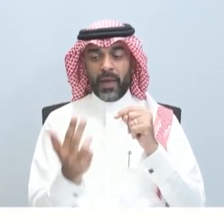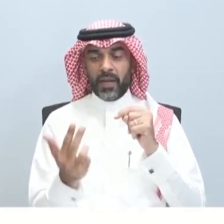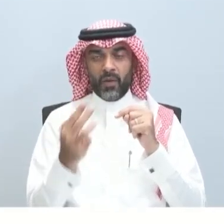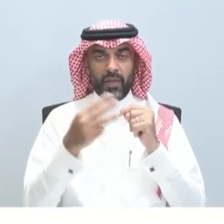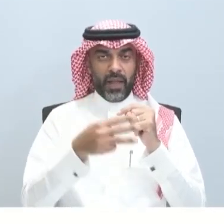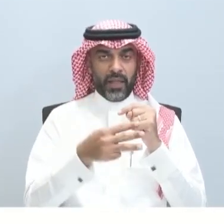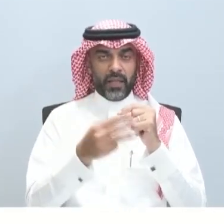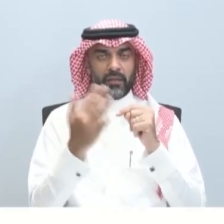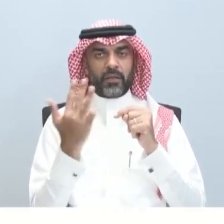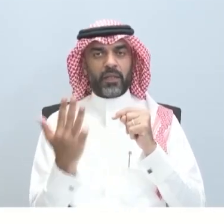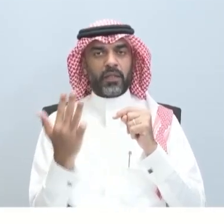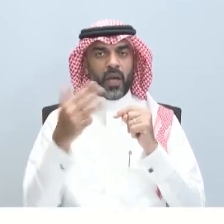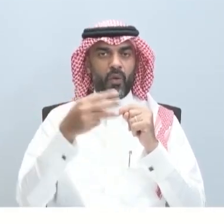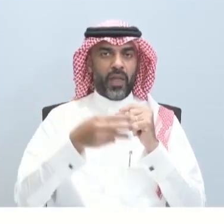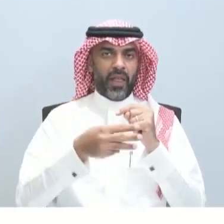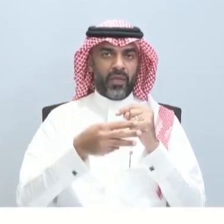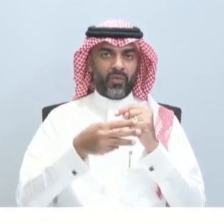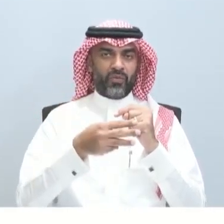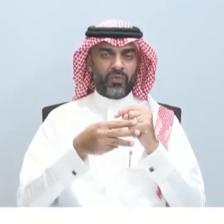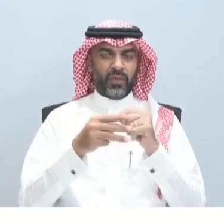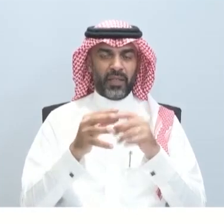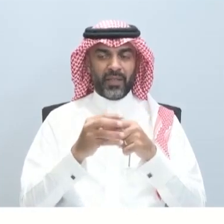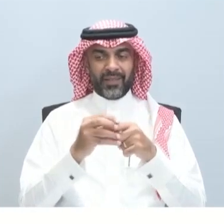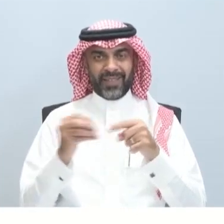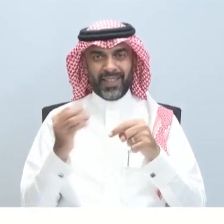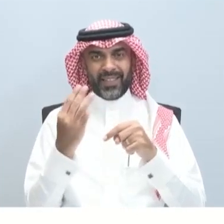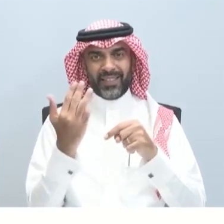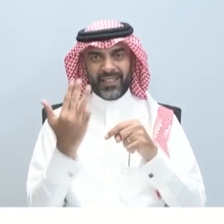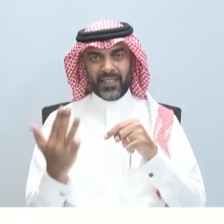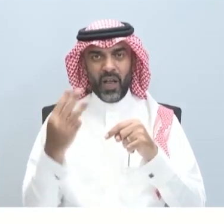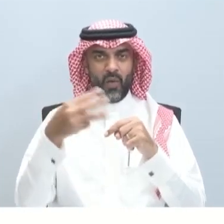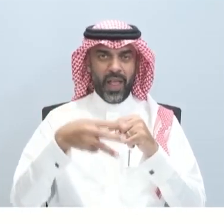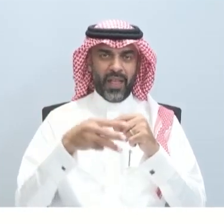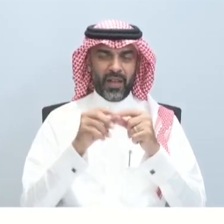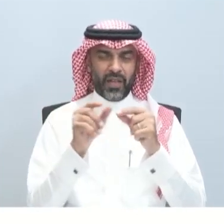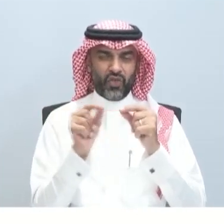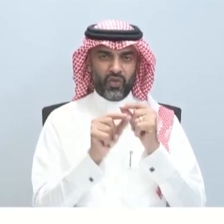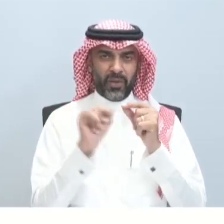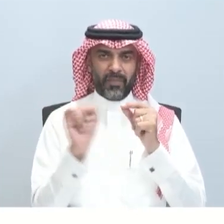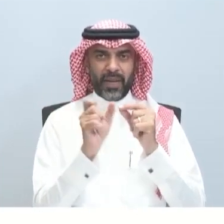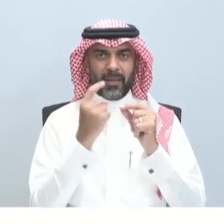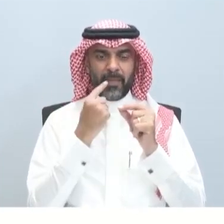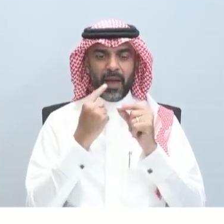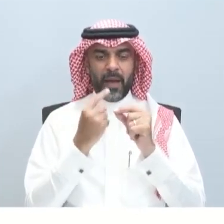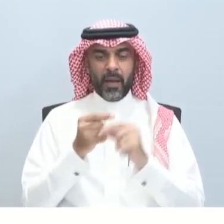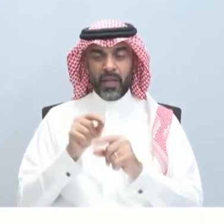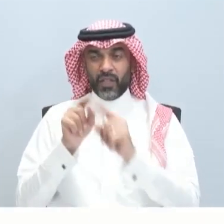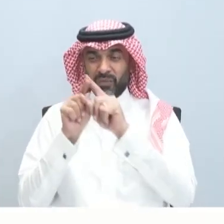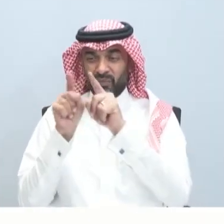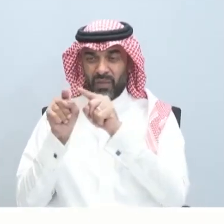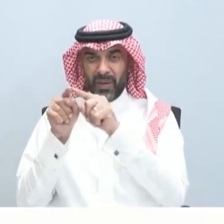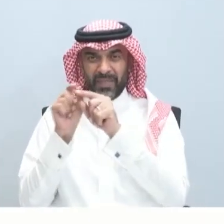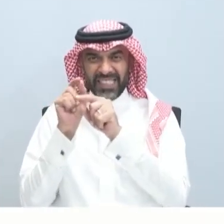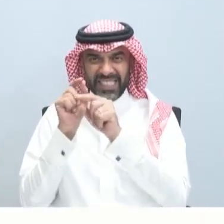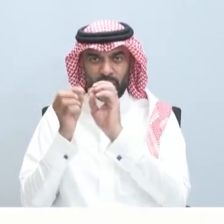93 اذا بهذا الشكل طرحنا 39 جزءا من مئه كم المتبقيه ابطال